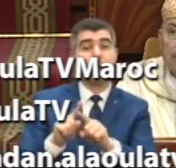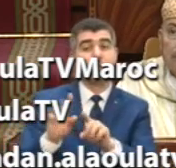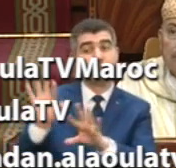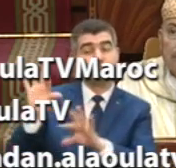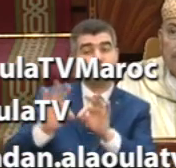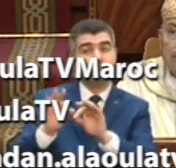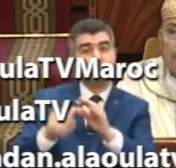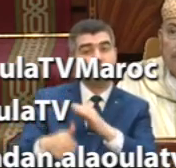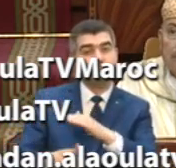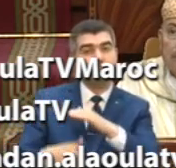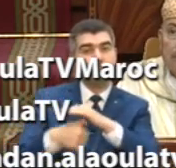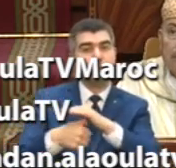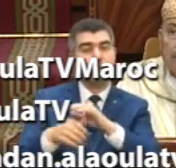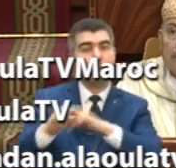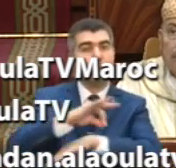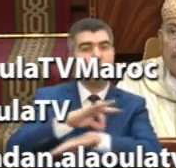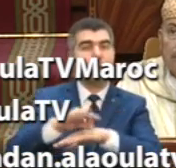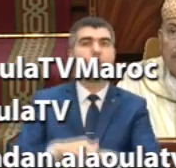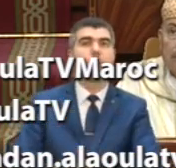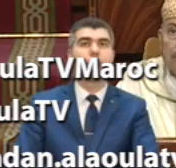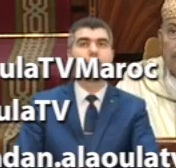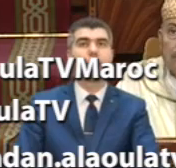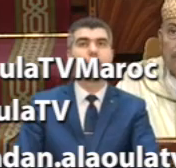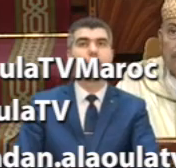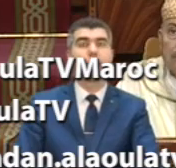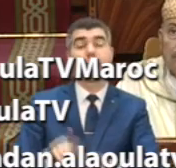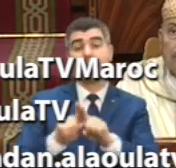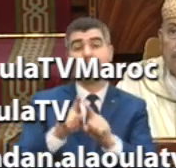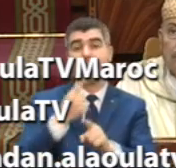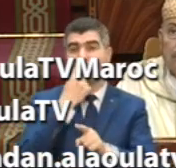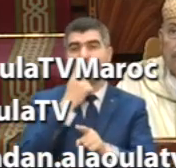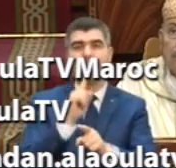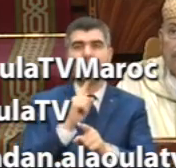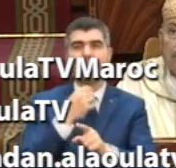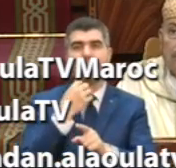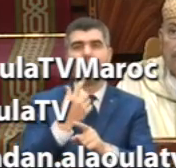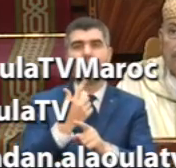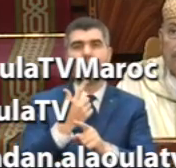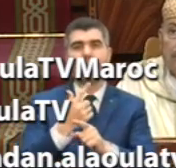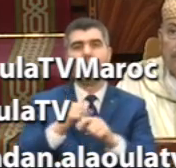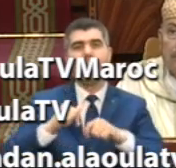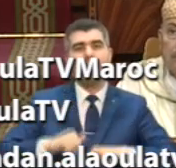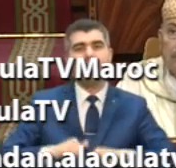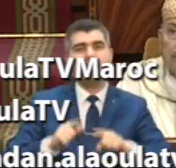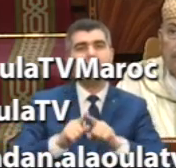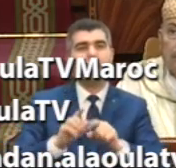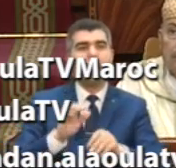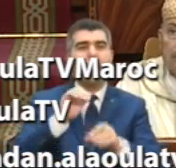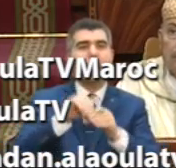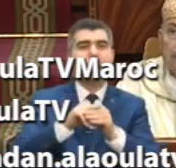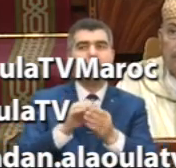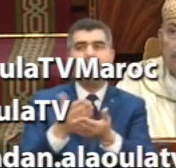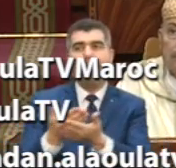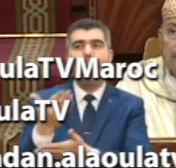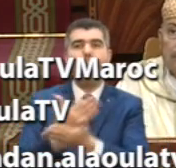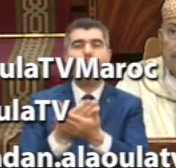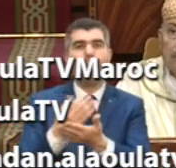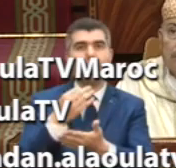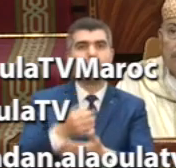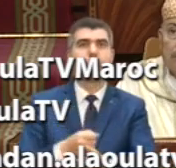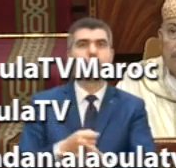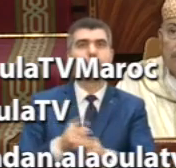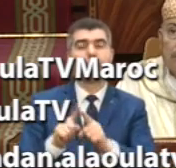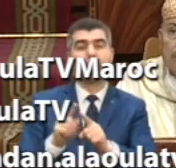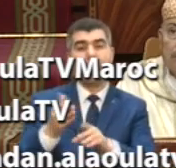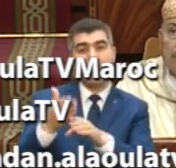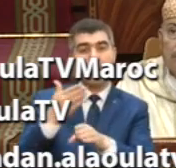المسؤولية. السيد الوزير، ما بغيناش أنه الإدارة المغربية تولي ملحقة ديال الأحزاب السياسية. فيما مضى